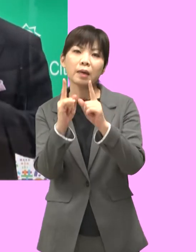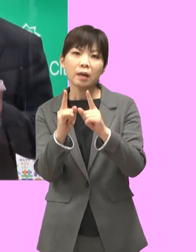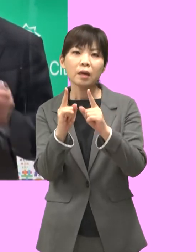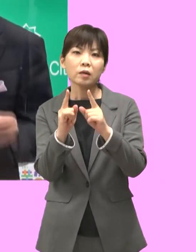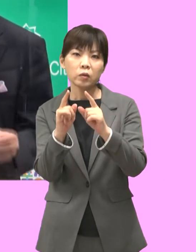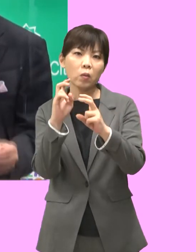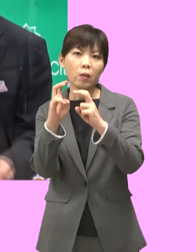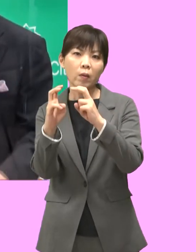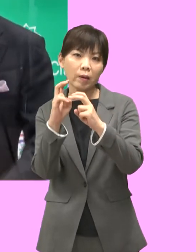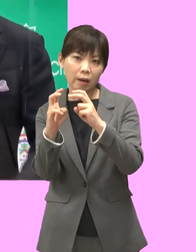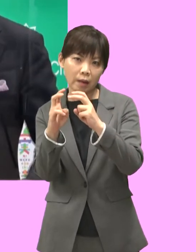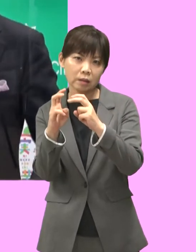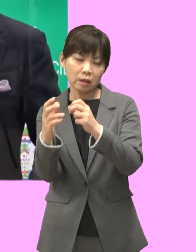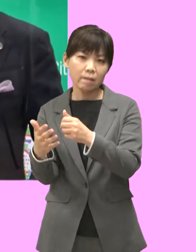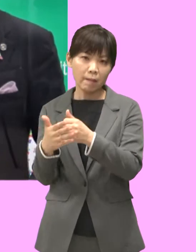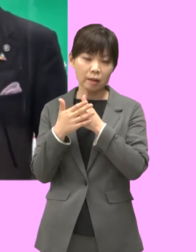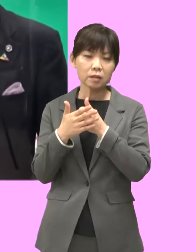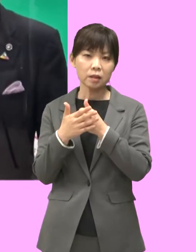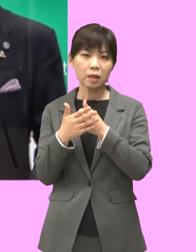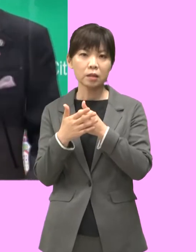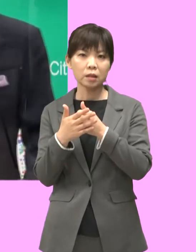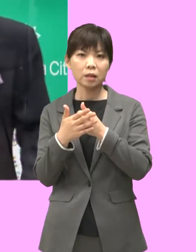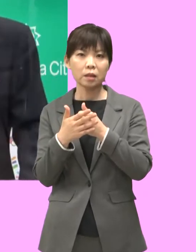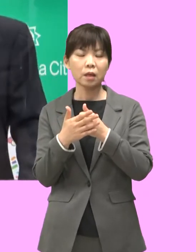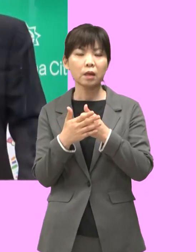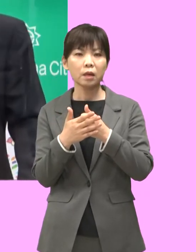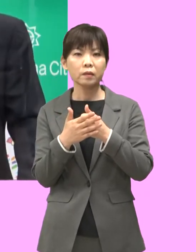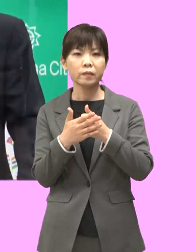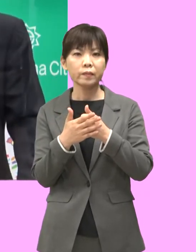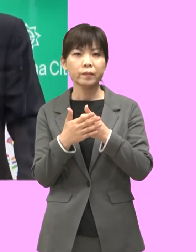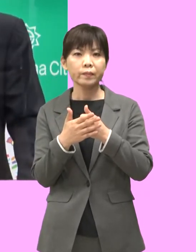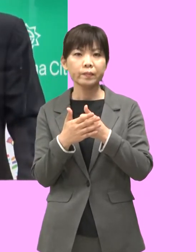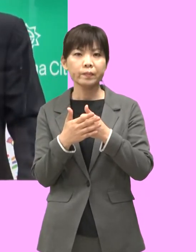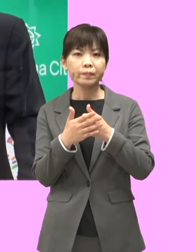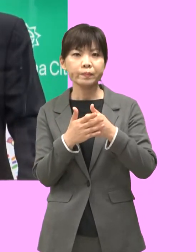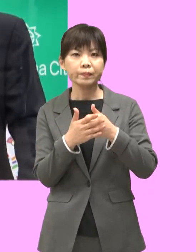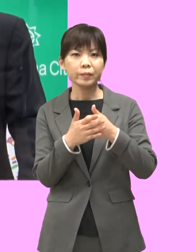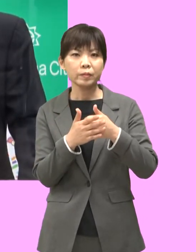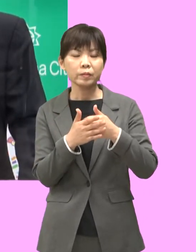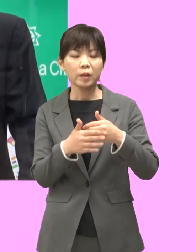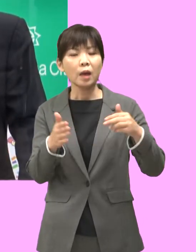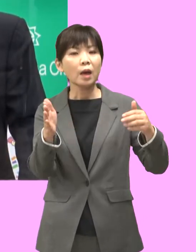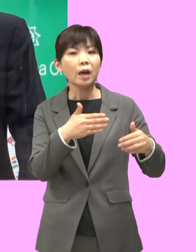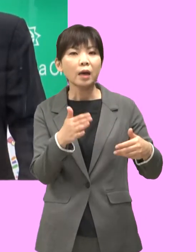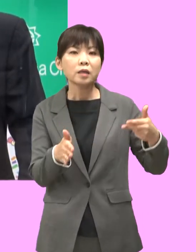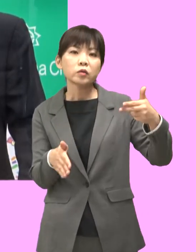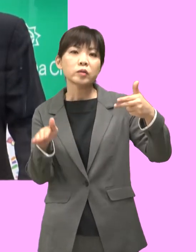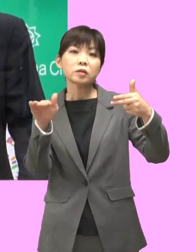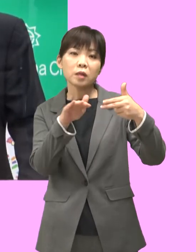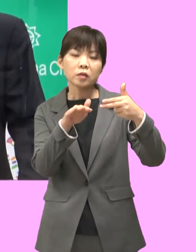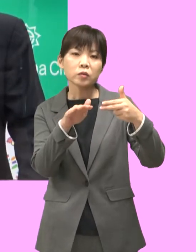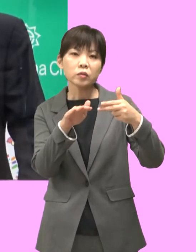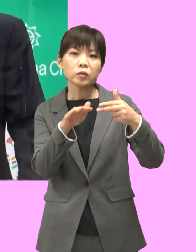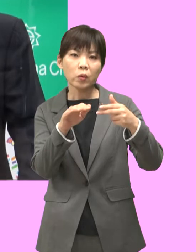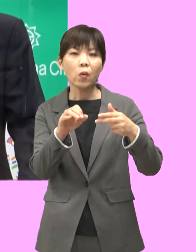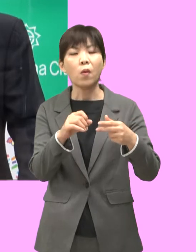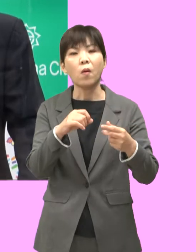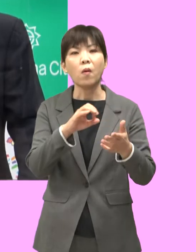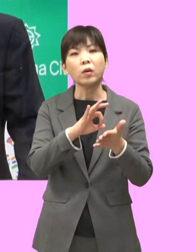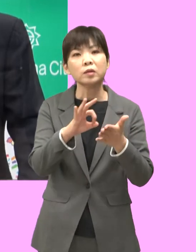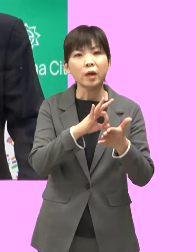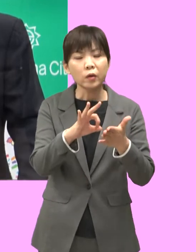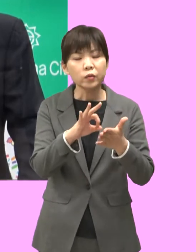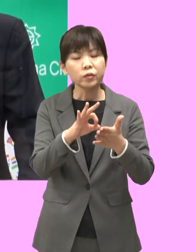う、まあ、空いてる、ものをこうなんか利活用しようとする、まあ、意図というか、こういう事業を始める意図についてもう一